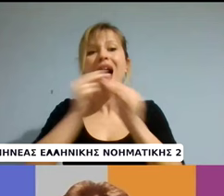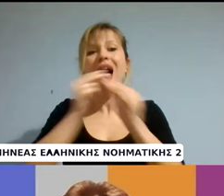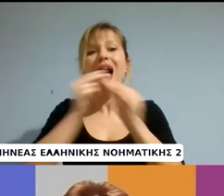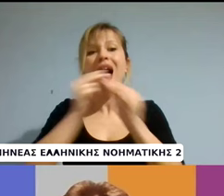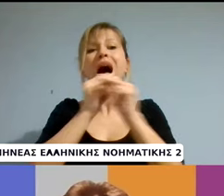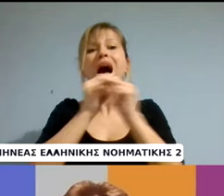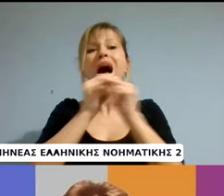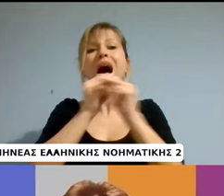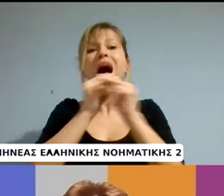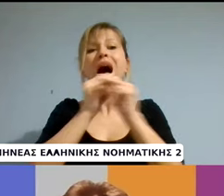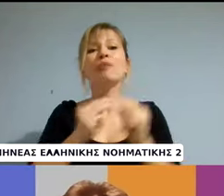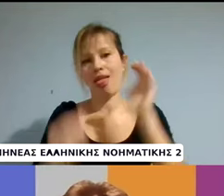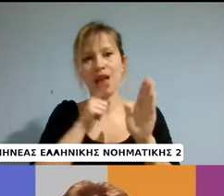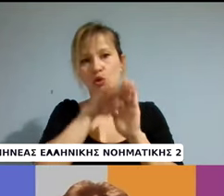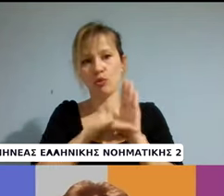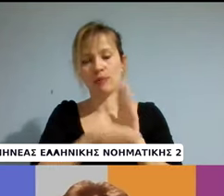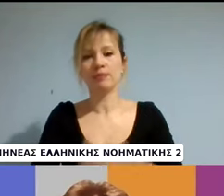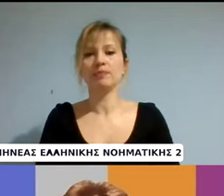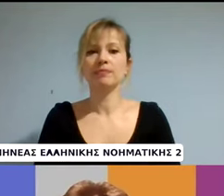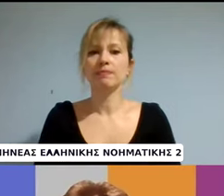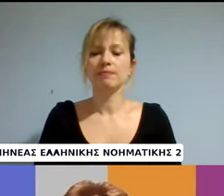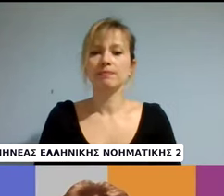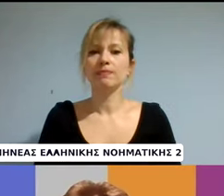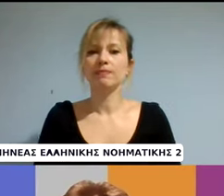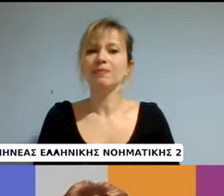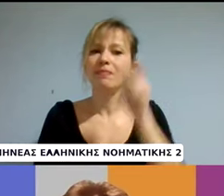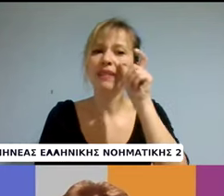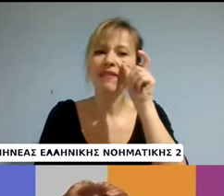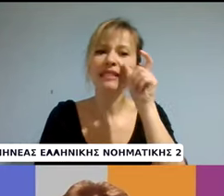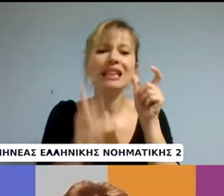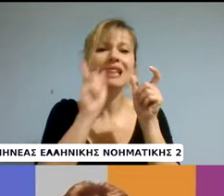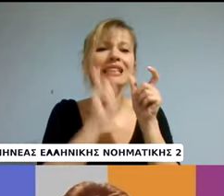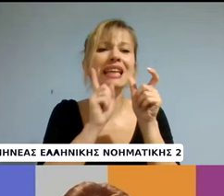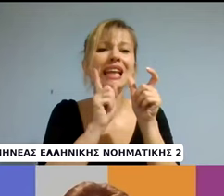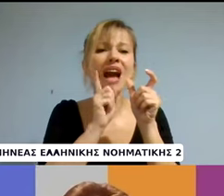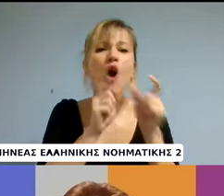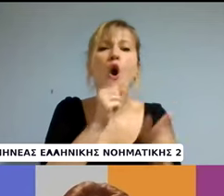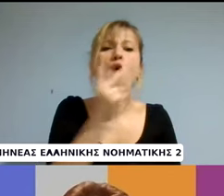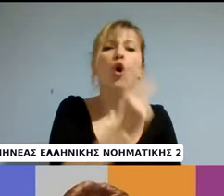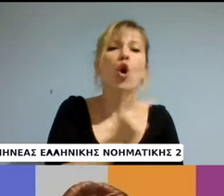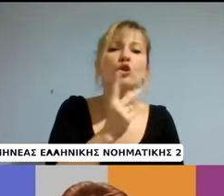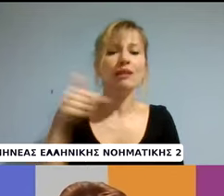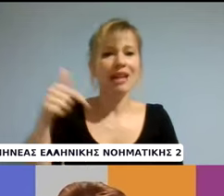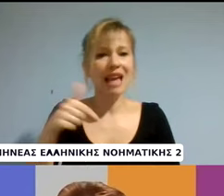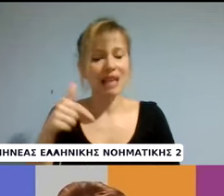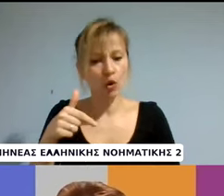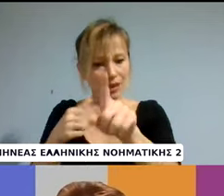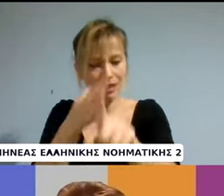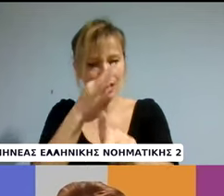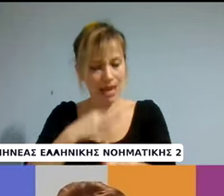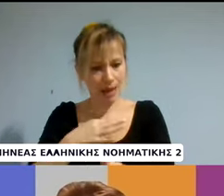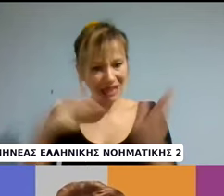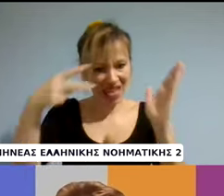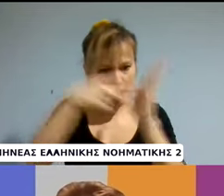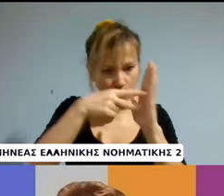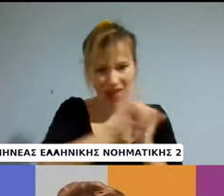Ωραία. Βασίλη, μια ερώτηση για σένα. Η κυρία Κωνσταντίνα Γεωργούλια, που λέει, όταν λέτε 2.000 έως